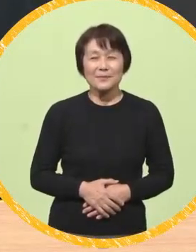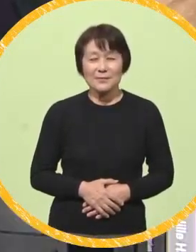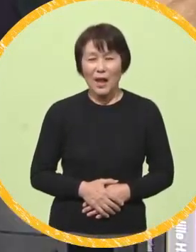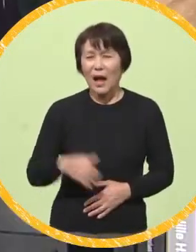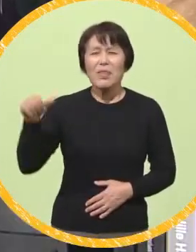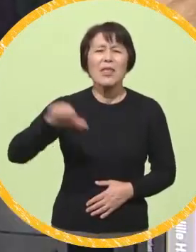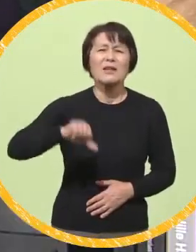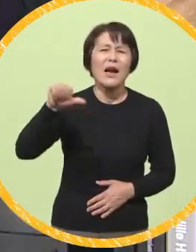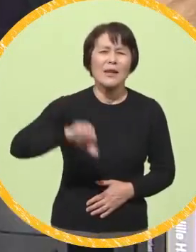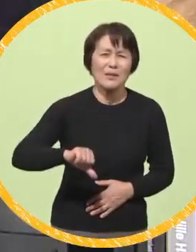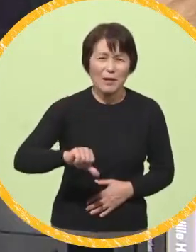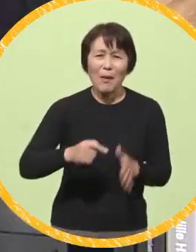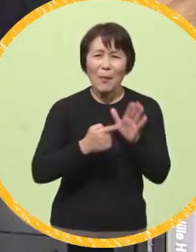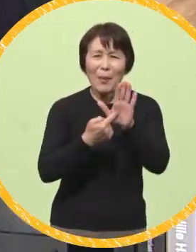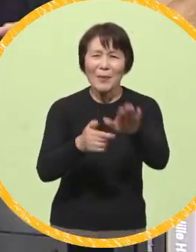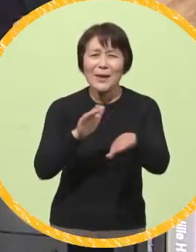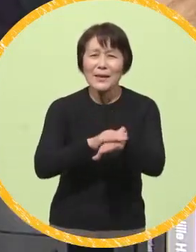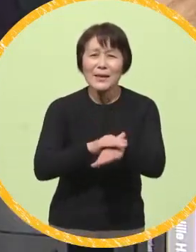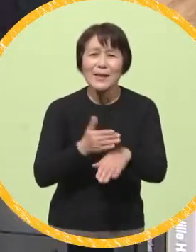とダサいね。